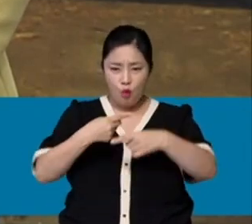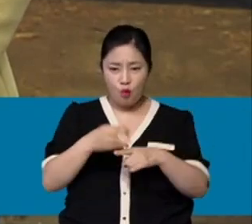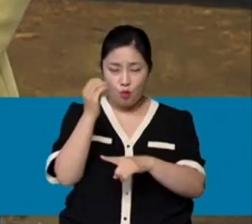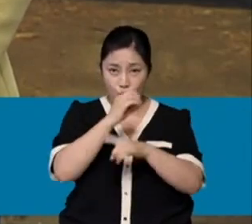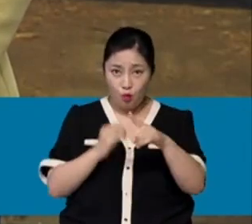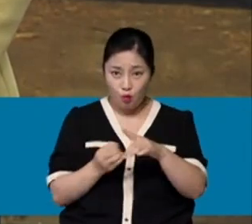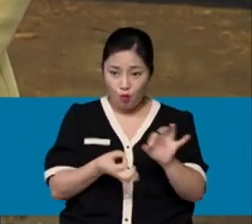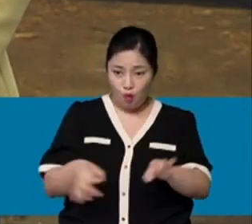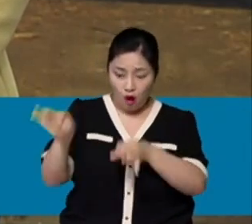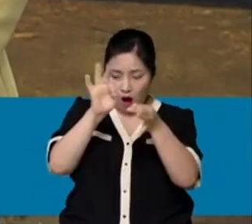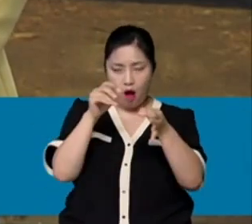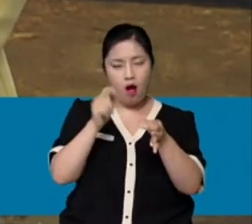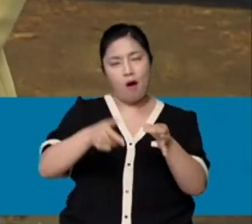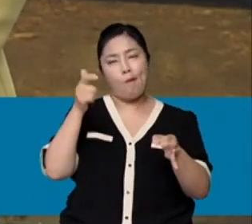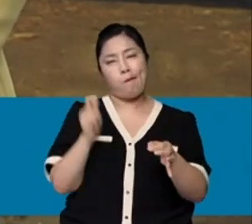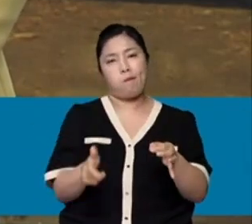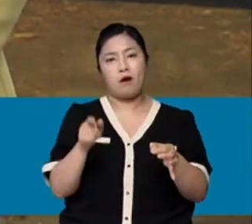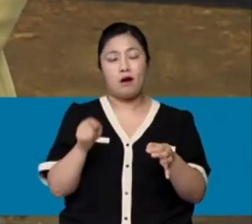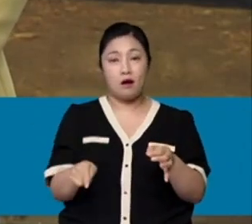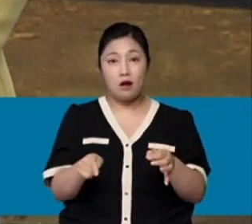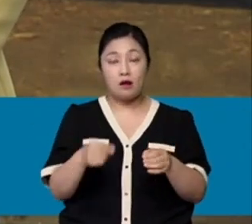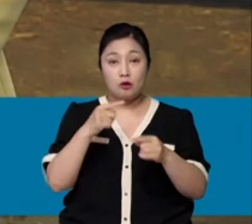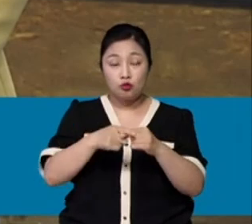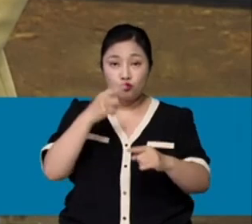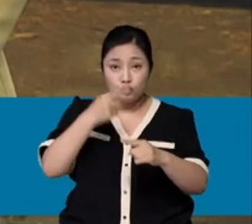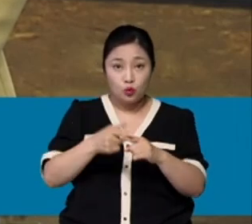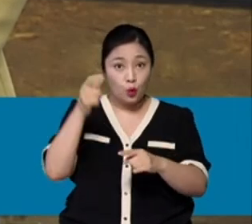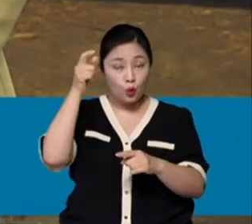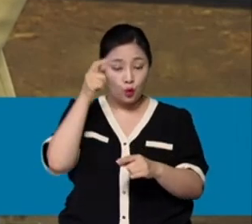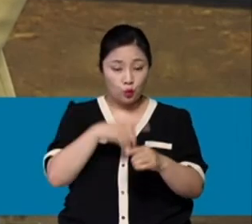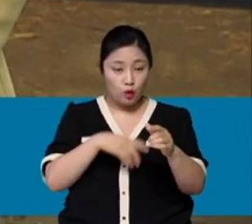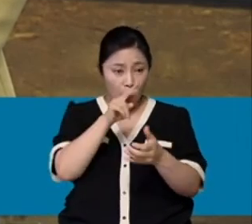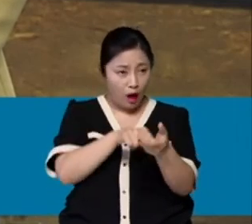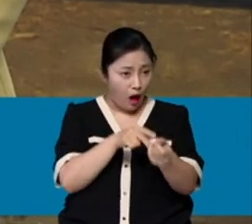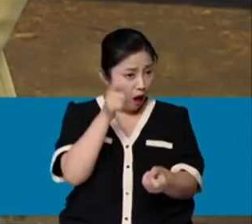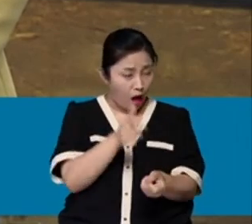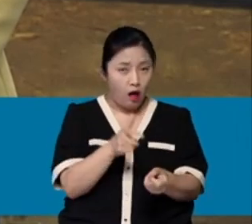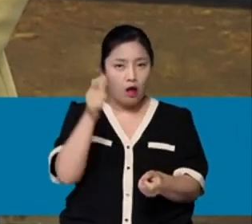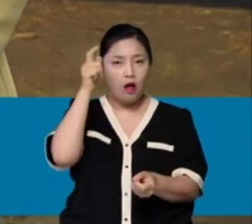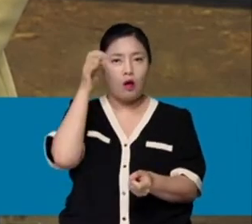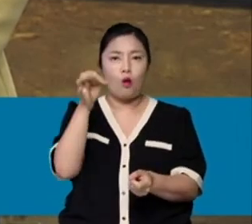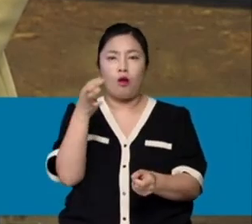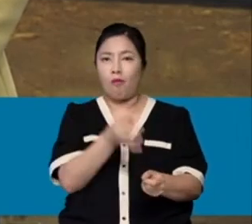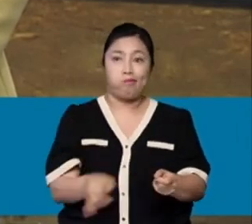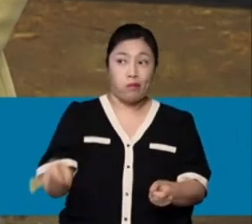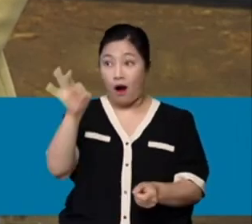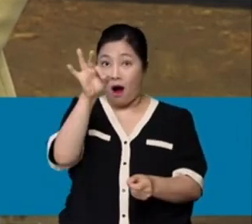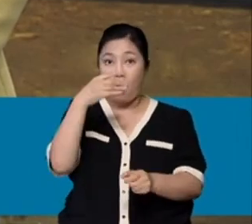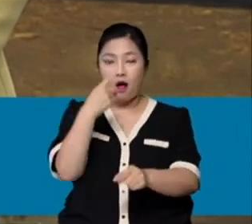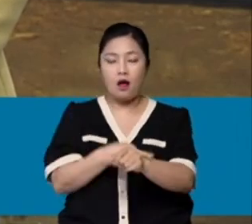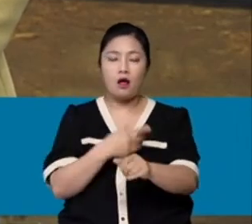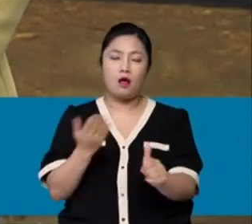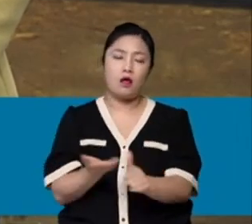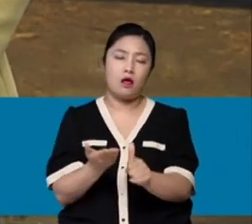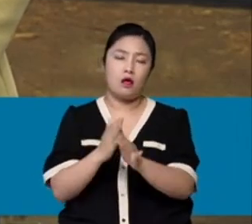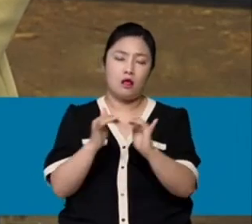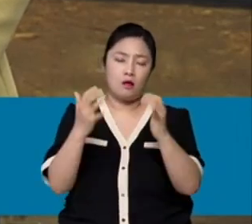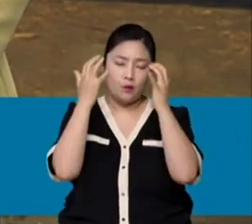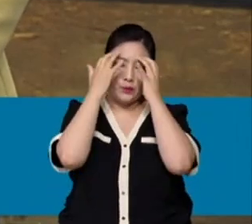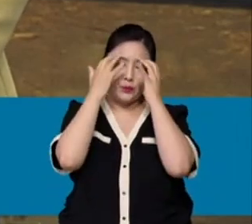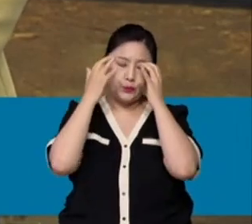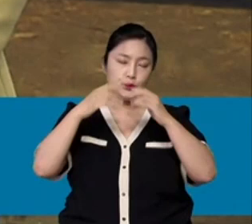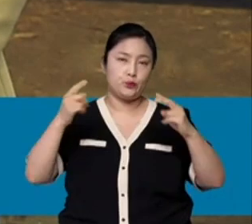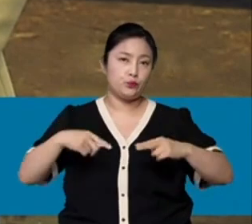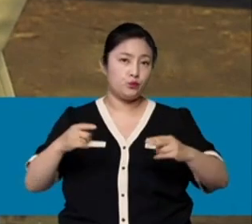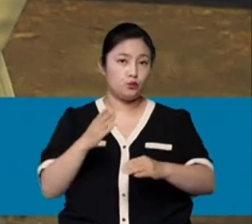좀처럼 폭등세가 꺾이지 않고 있습니다. 이런 와중에 소비 부진으로 소값도 곤두박질치면서 농가의 시름이 깊어지고